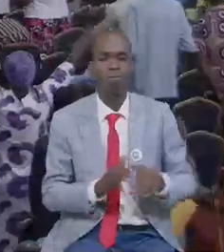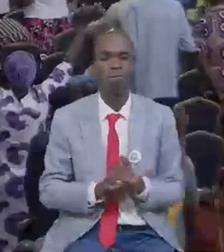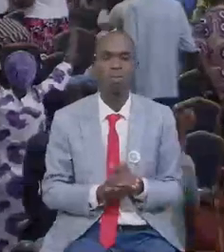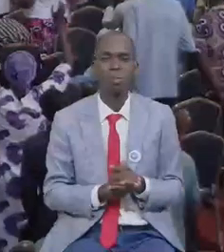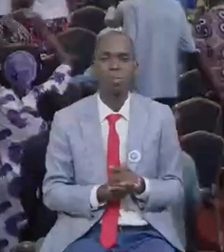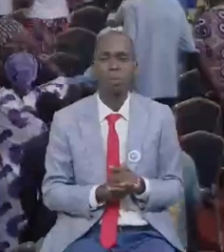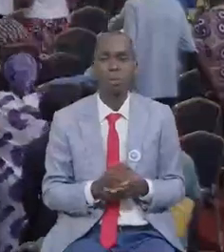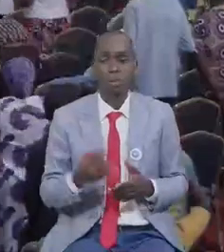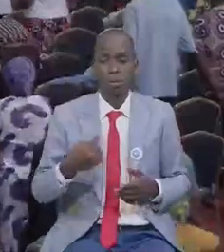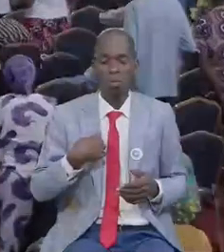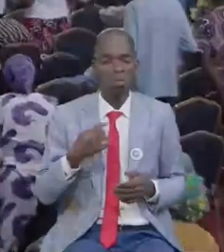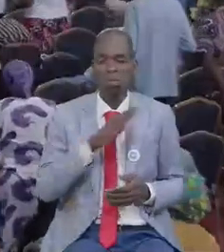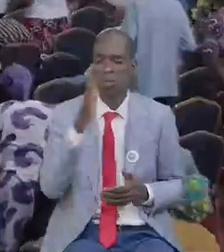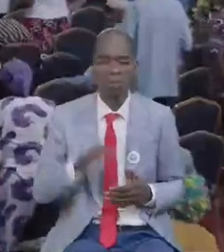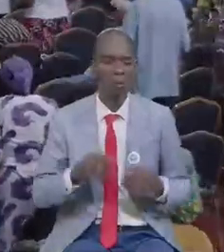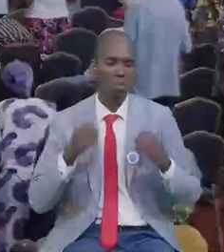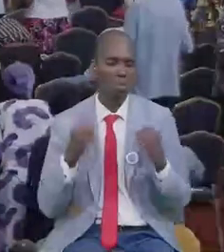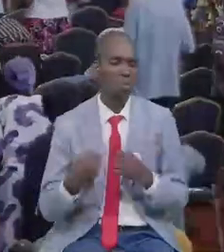Je n'ai jamais été fort.